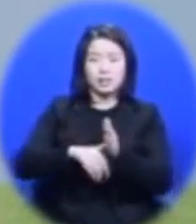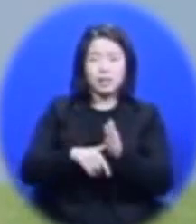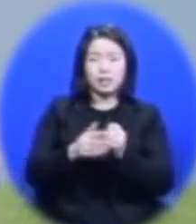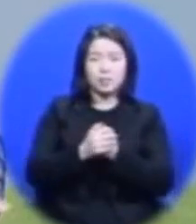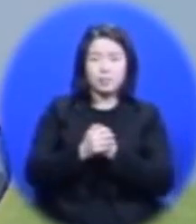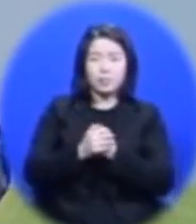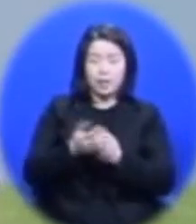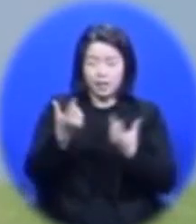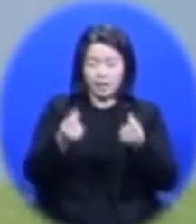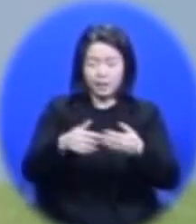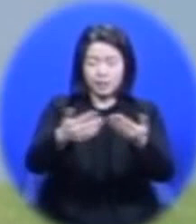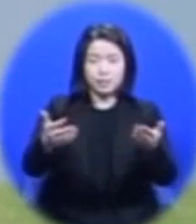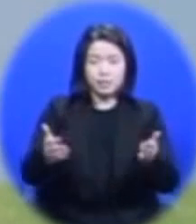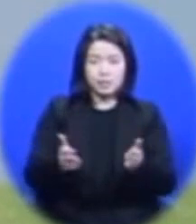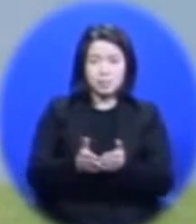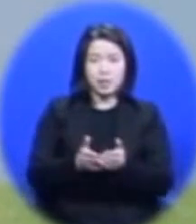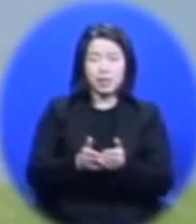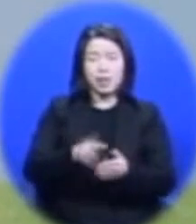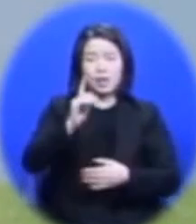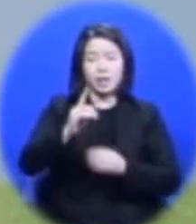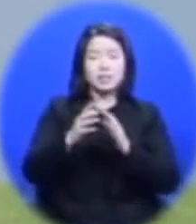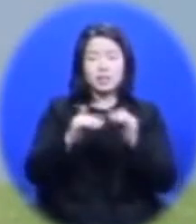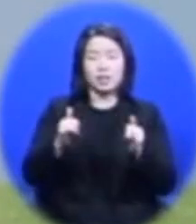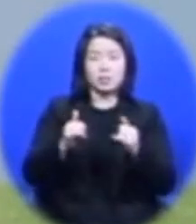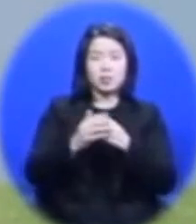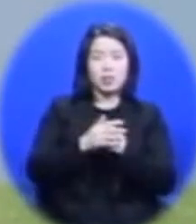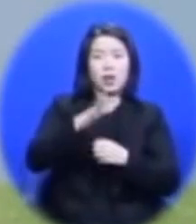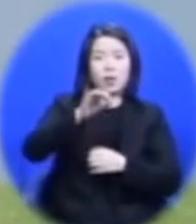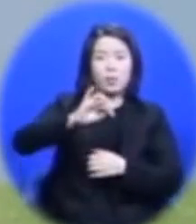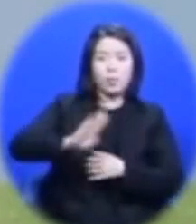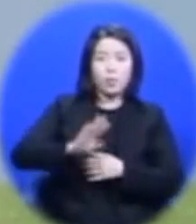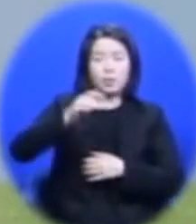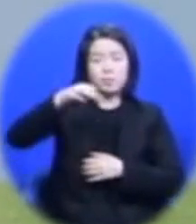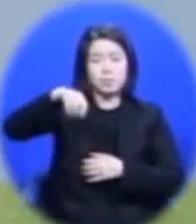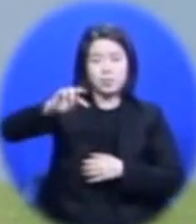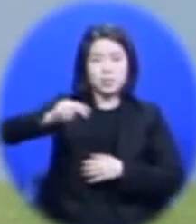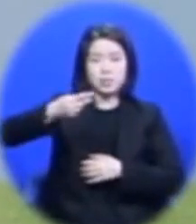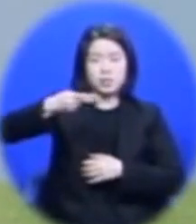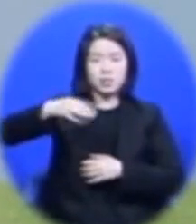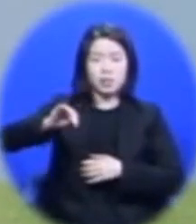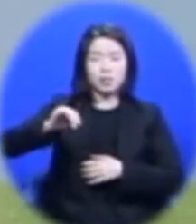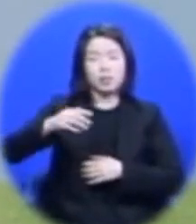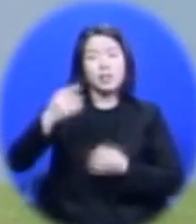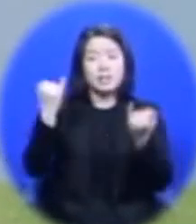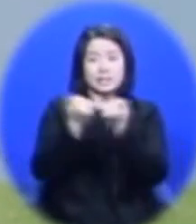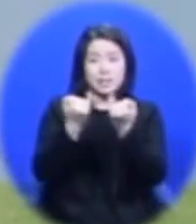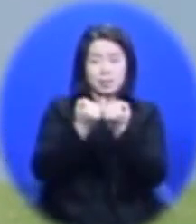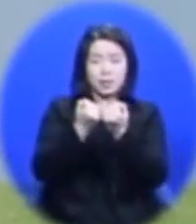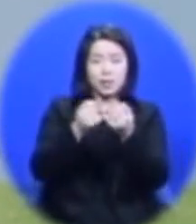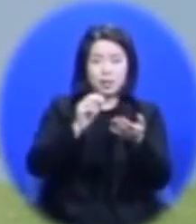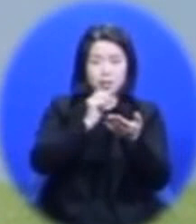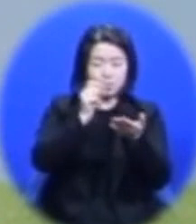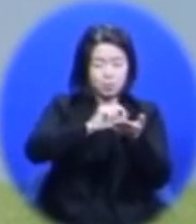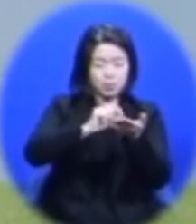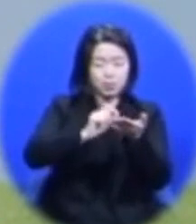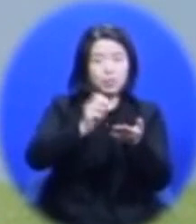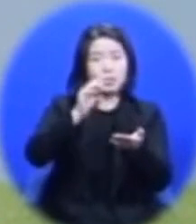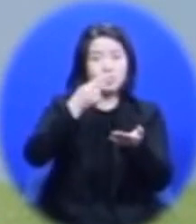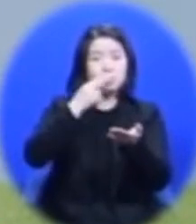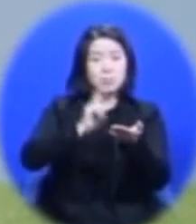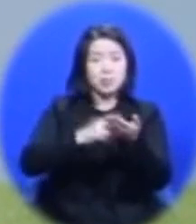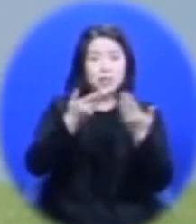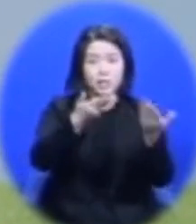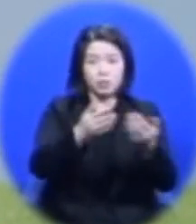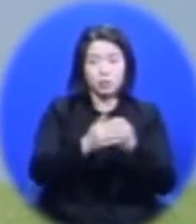같은 팀의 일원이었던 메리 웹스터라는 자매가 쪽지 한 장을 주더래요. 그래서 그 쪽지를